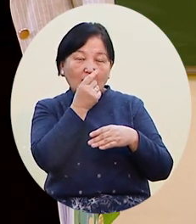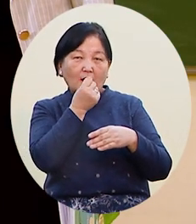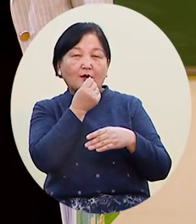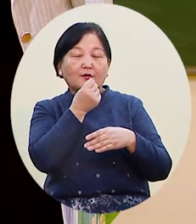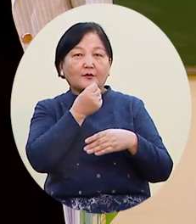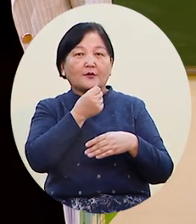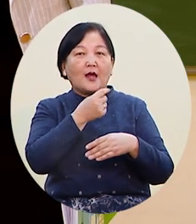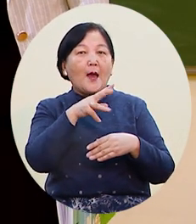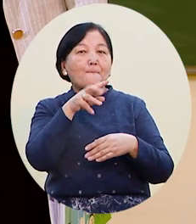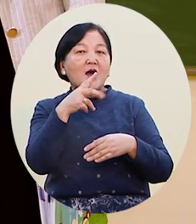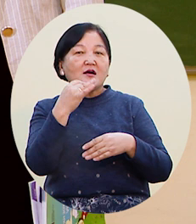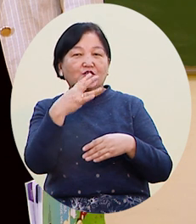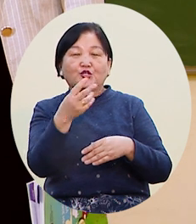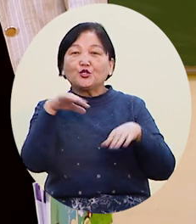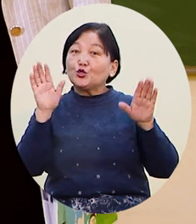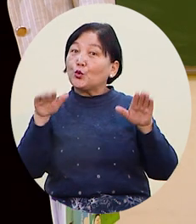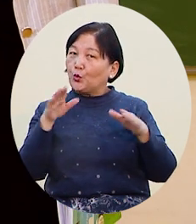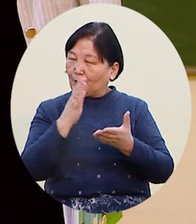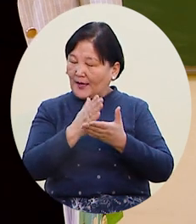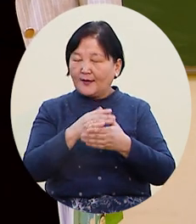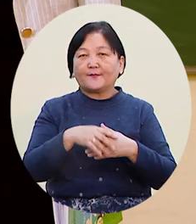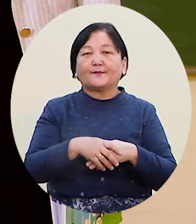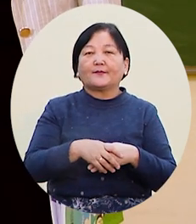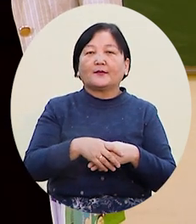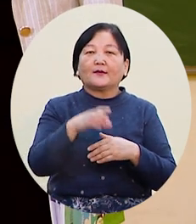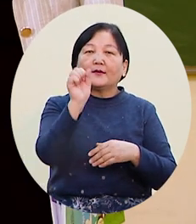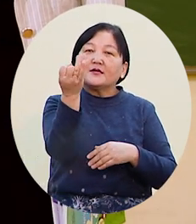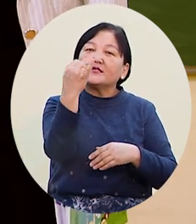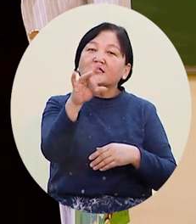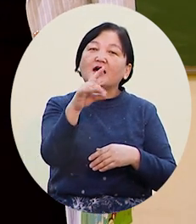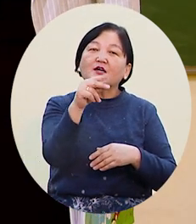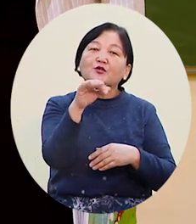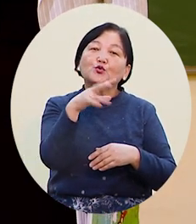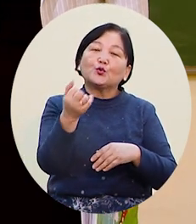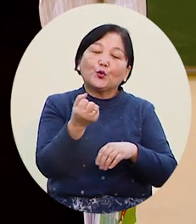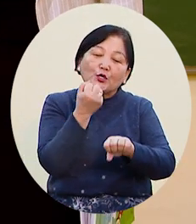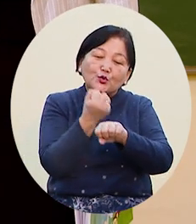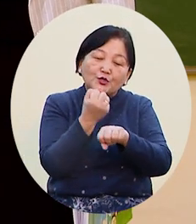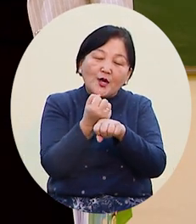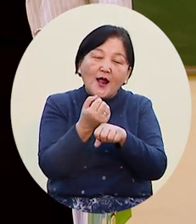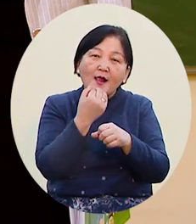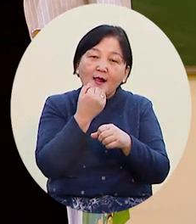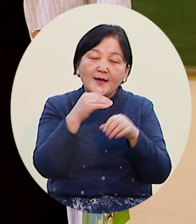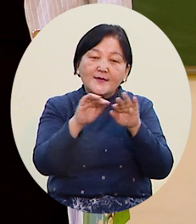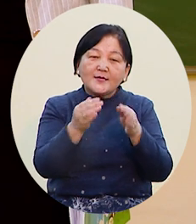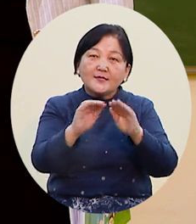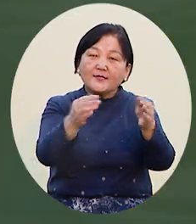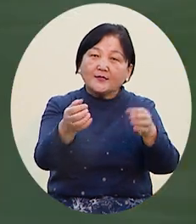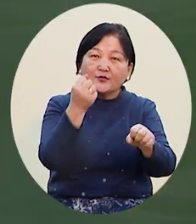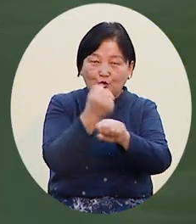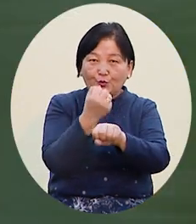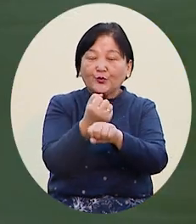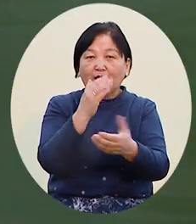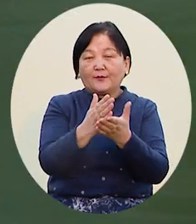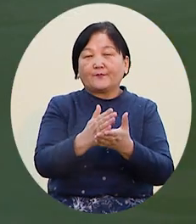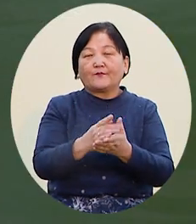хумстай, махчин шууг бол харцаг гэж нэрлэдэг юм байна. За, сайр чулуу гэж жижиг хайрах чулуу бүхий газрыг бол сайрын газар гэж нэрлэдэг.